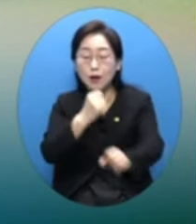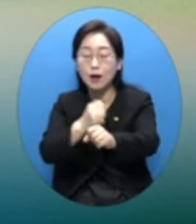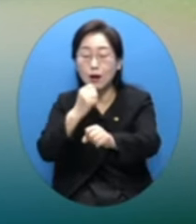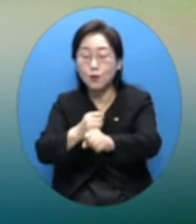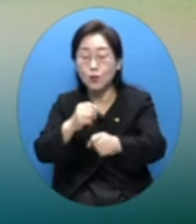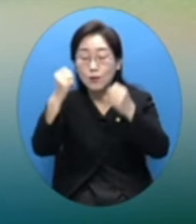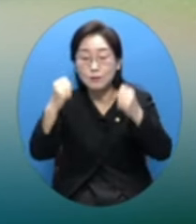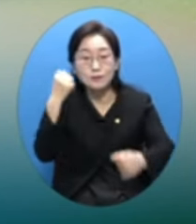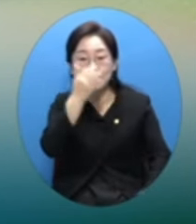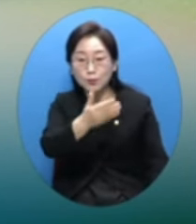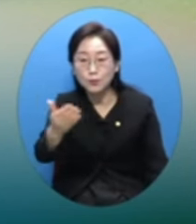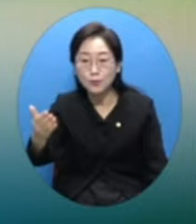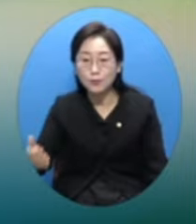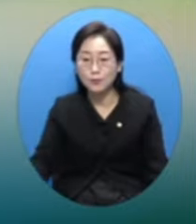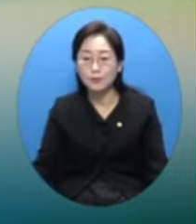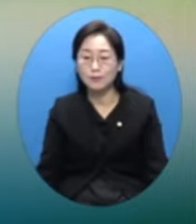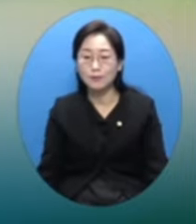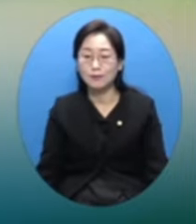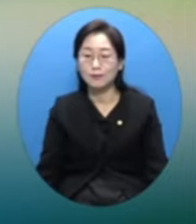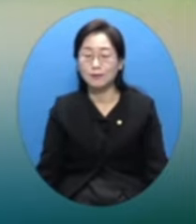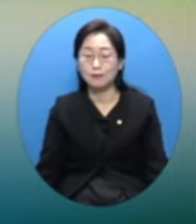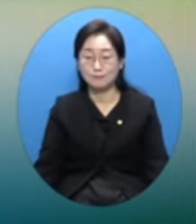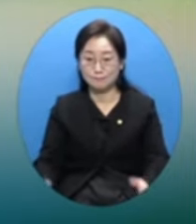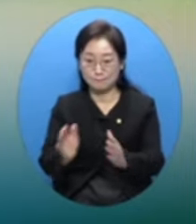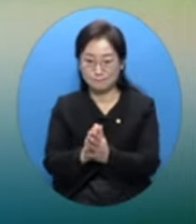하고 계신가요